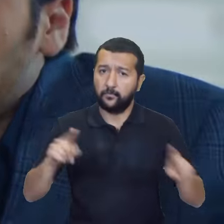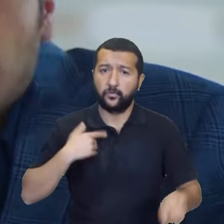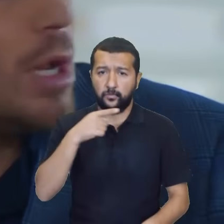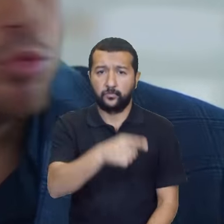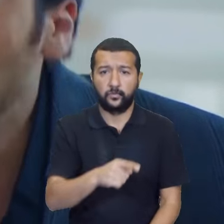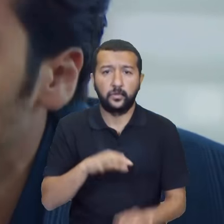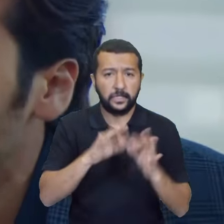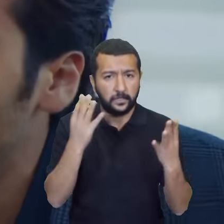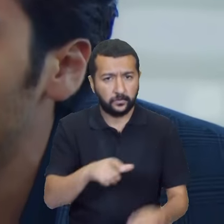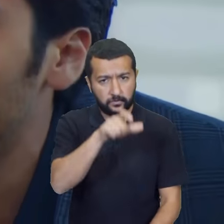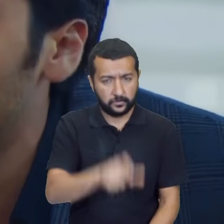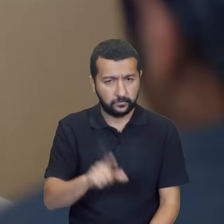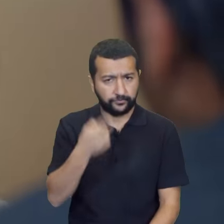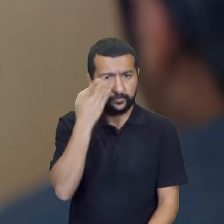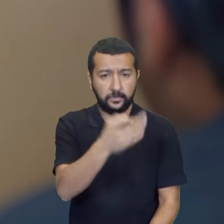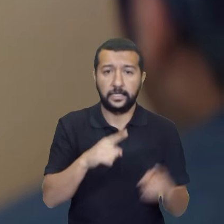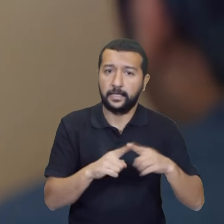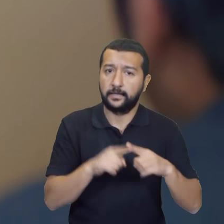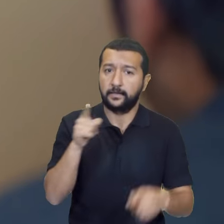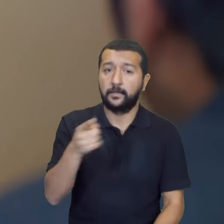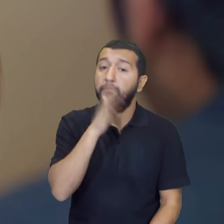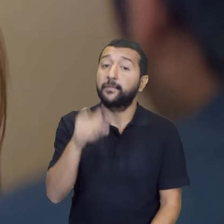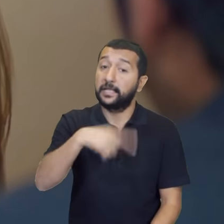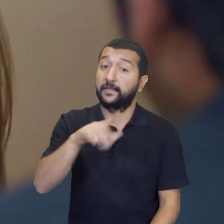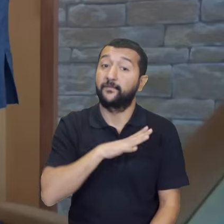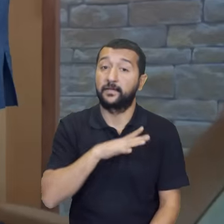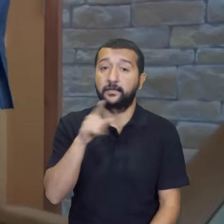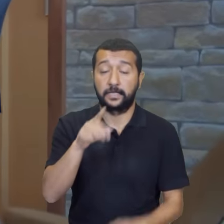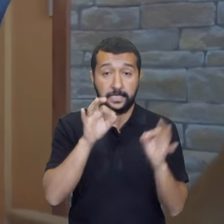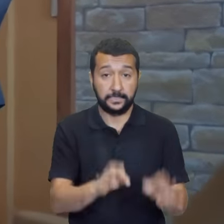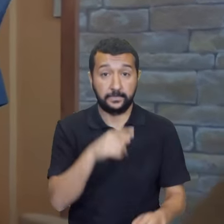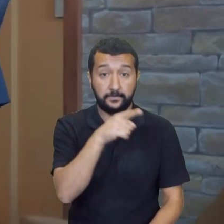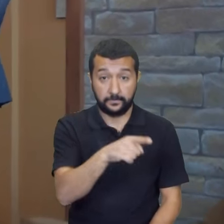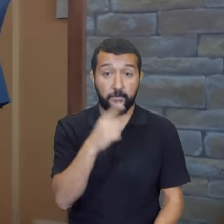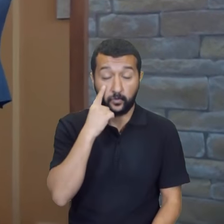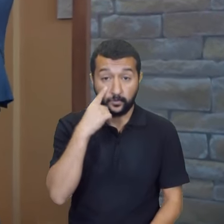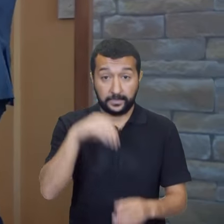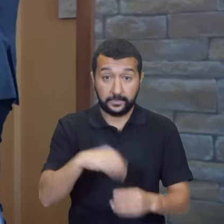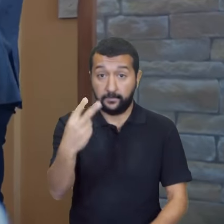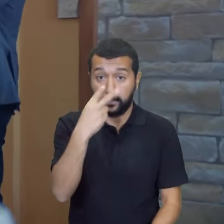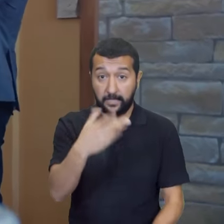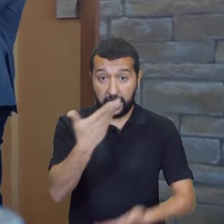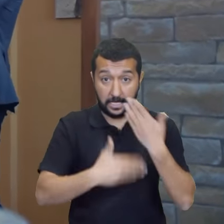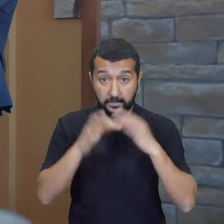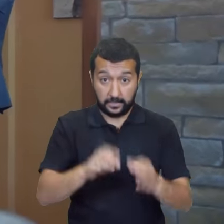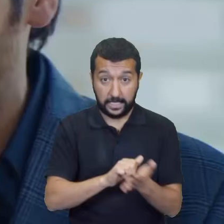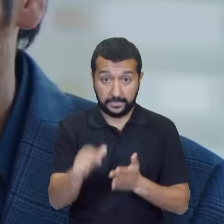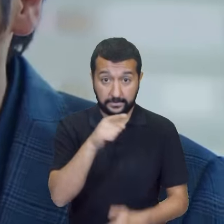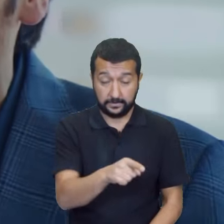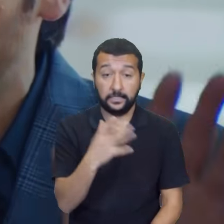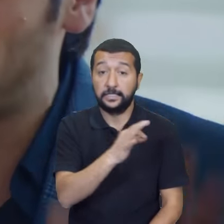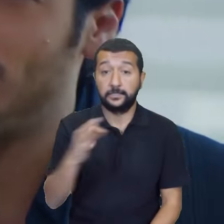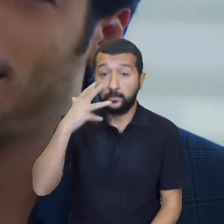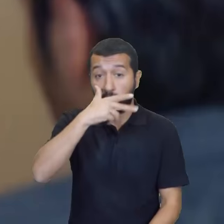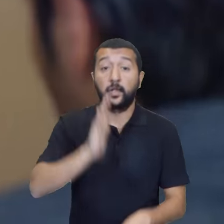ya. Ya sen bu nasıl bir yüzsüzlüktür? Tarık, bilmediğin şeyler var. Ha sen bir de gözümün içine baka baka anlatacaksın her şeyi yani.